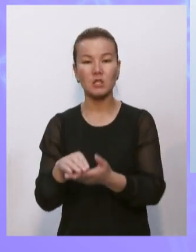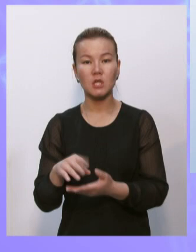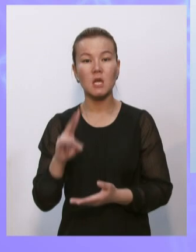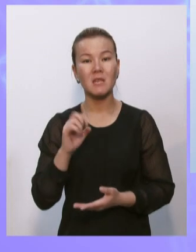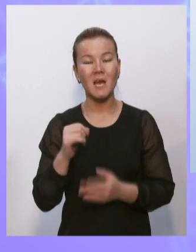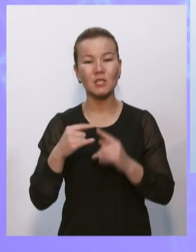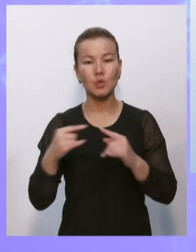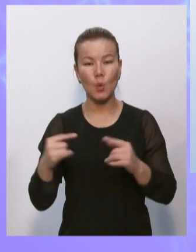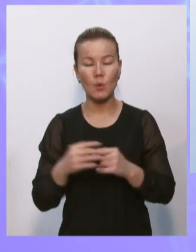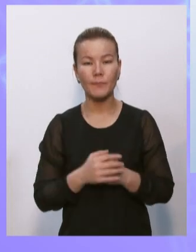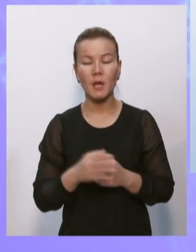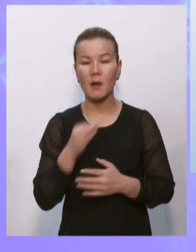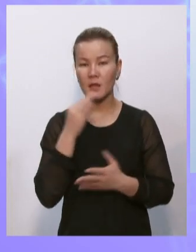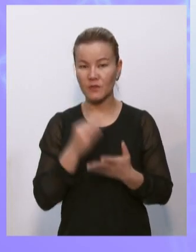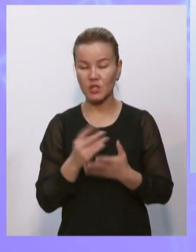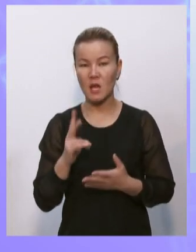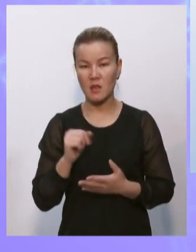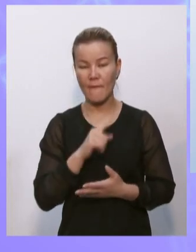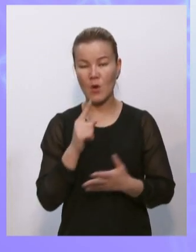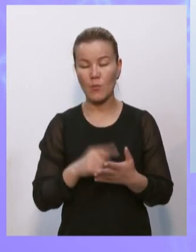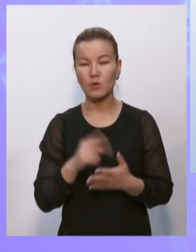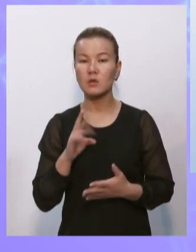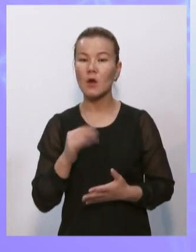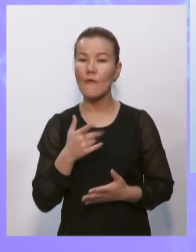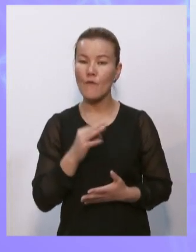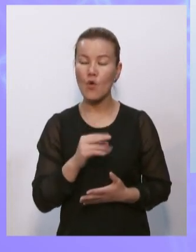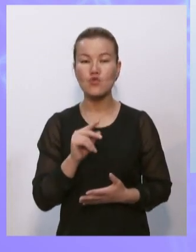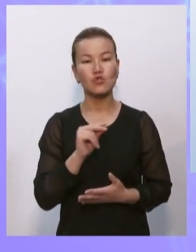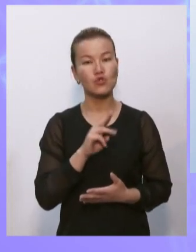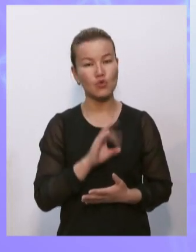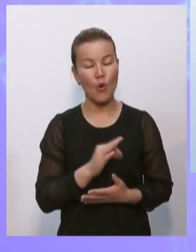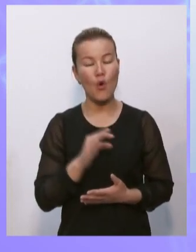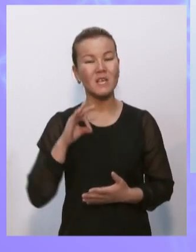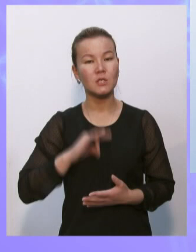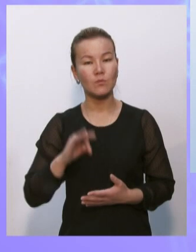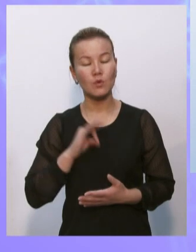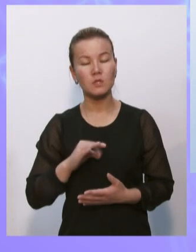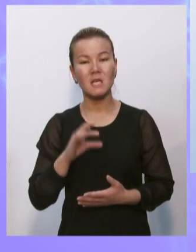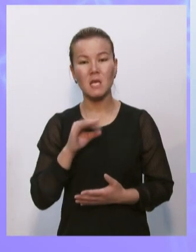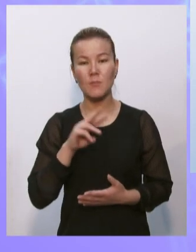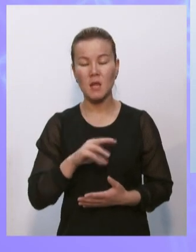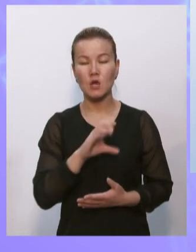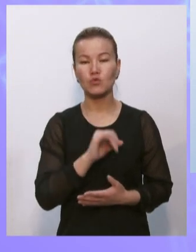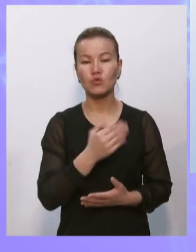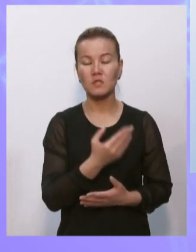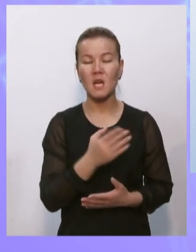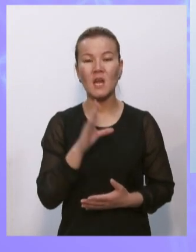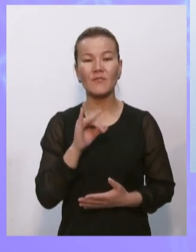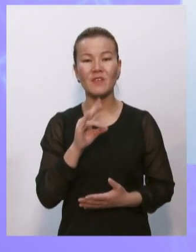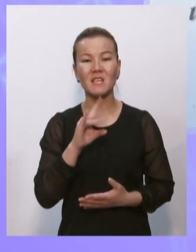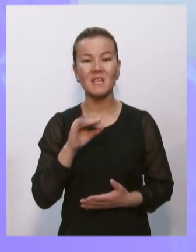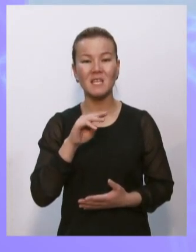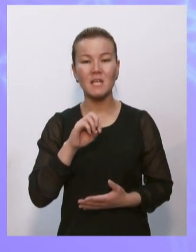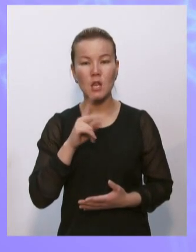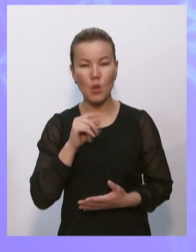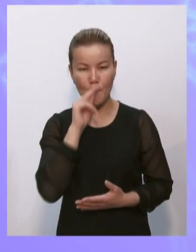стол. Отвечая на вопросы кого, что, используют имена существительные в винительном